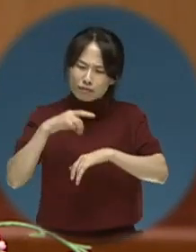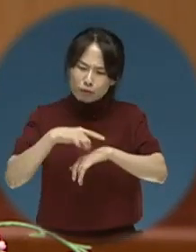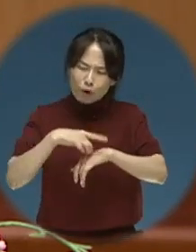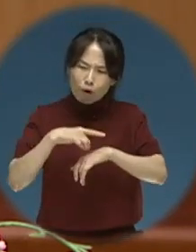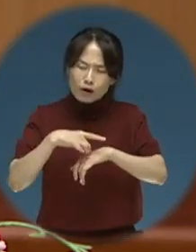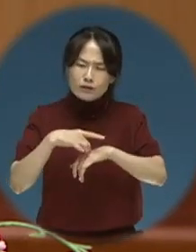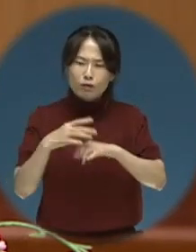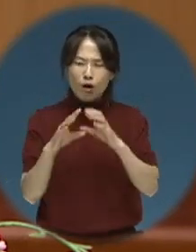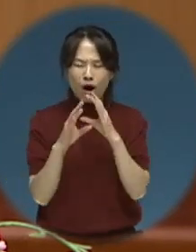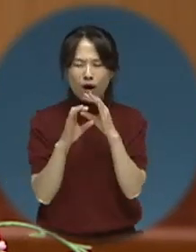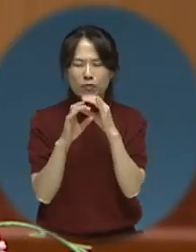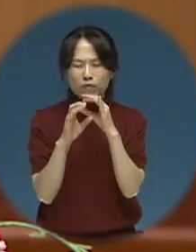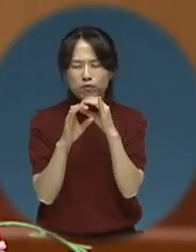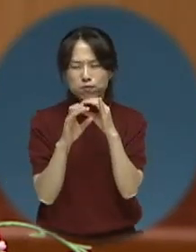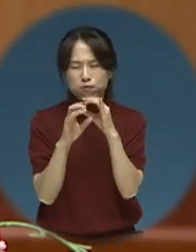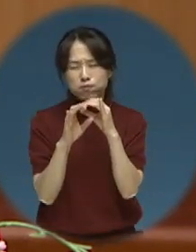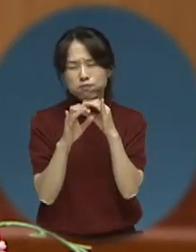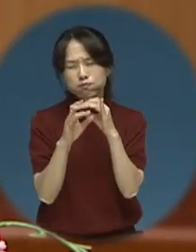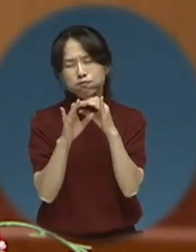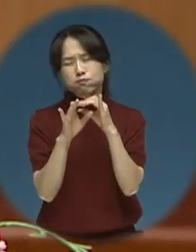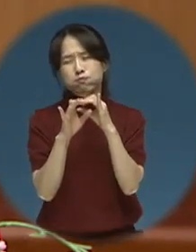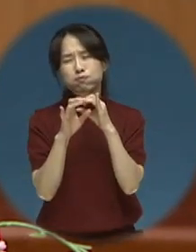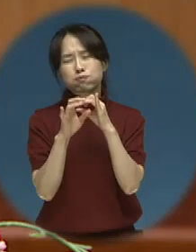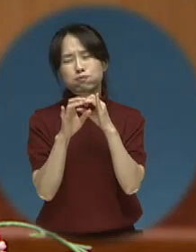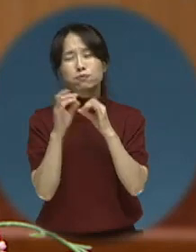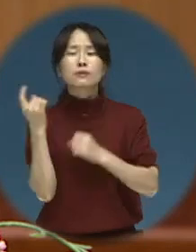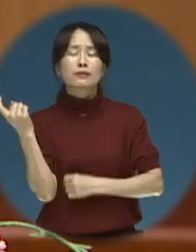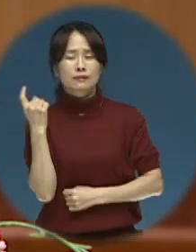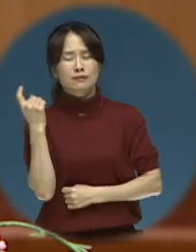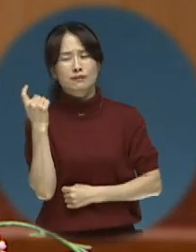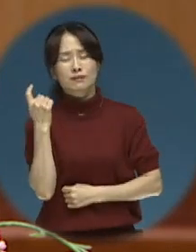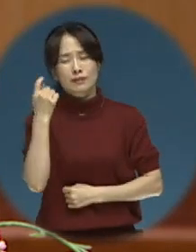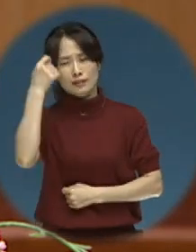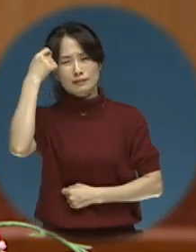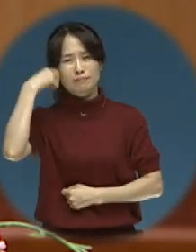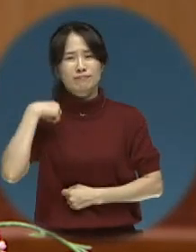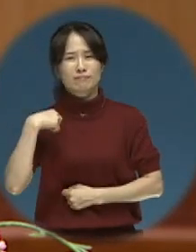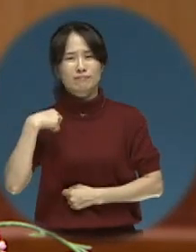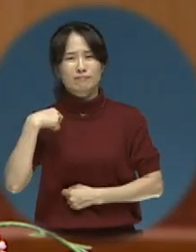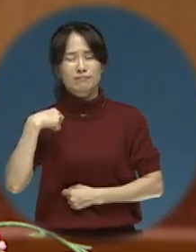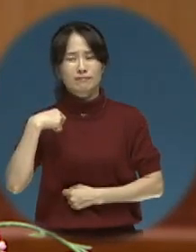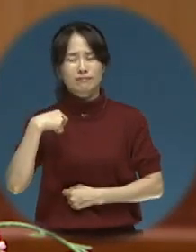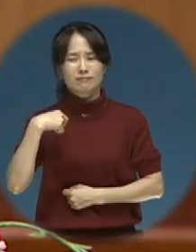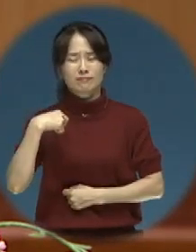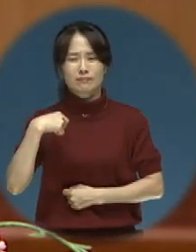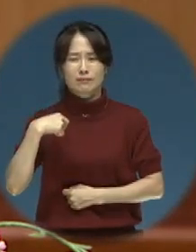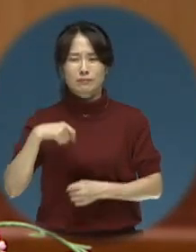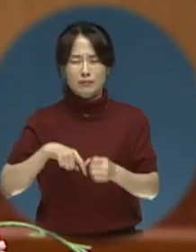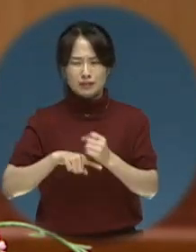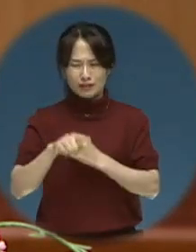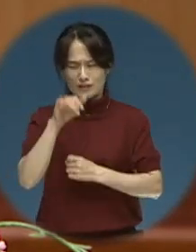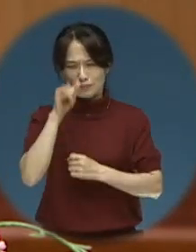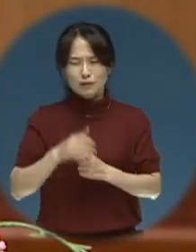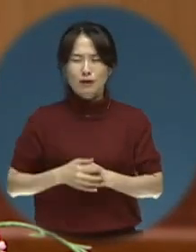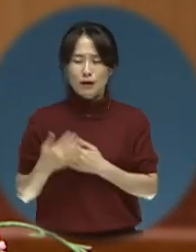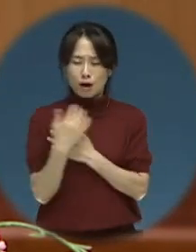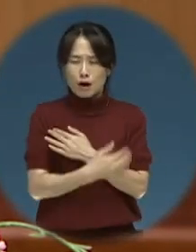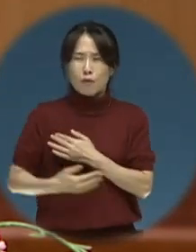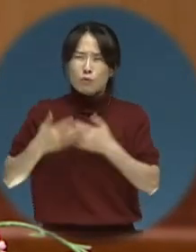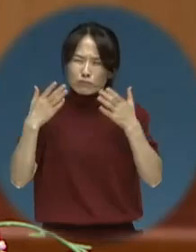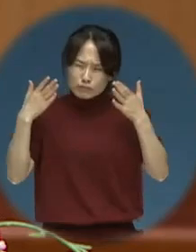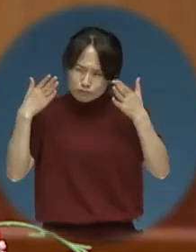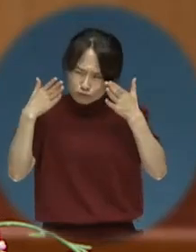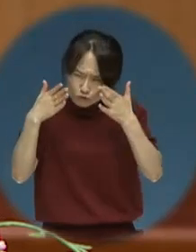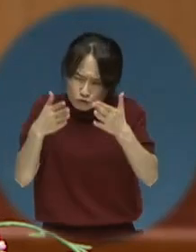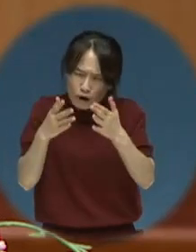모으는 정도가 아니라 온 마음을 모으고 온 몸의 빗줄의 방향을 모으고 그렇게